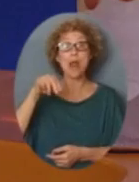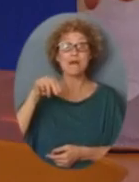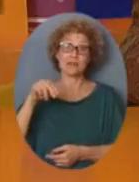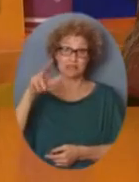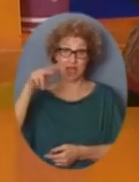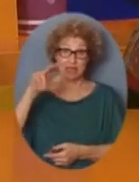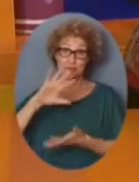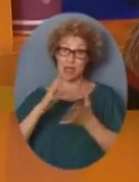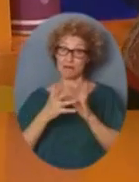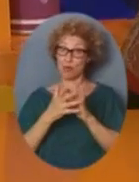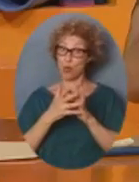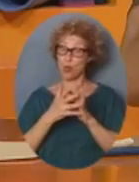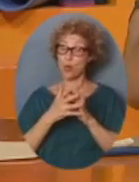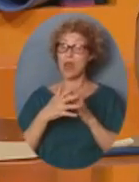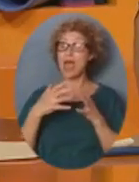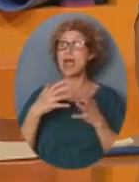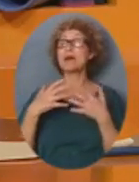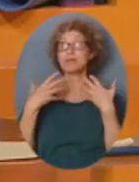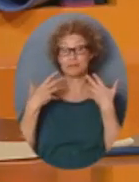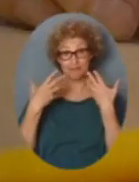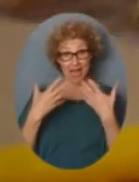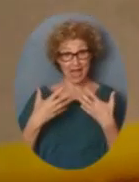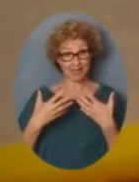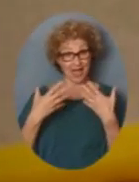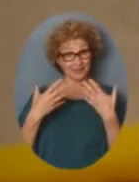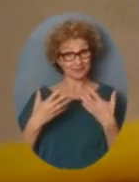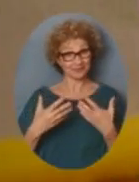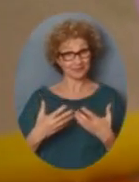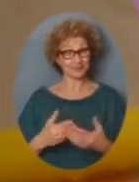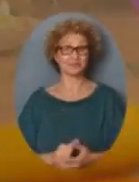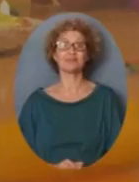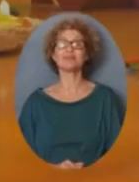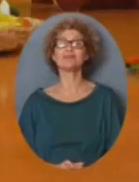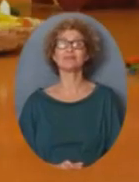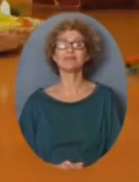להצגה, וגזרי עיתונים לסיפור אגדה.